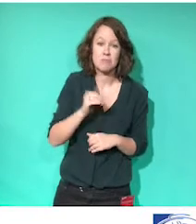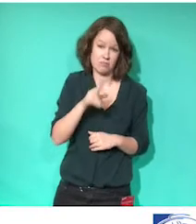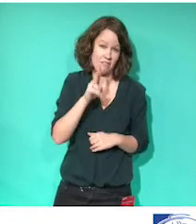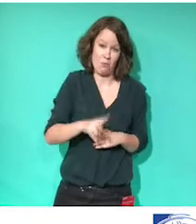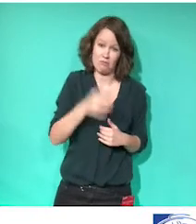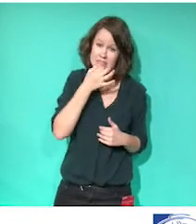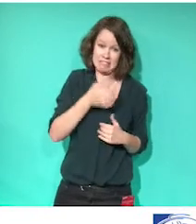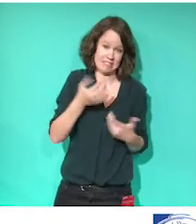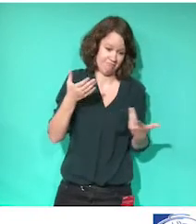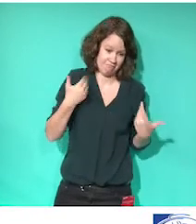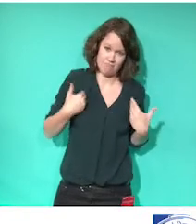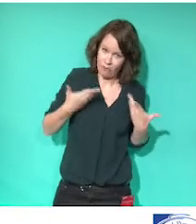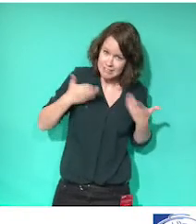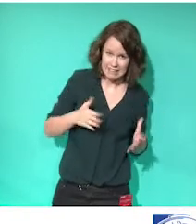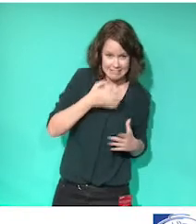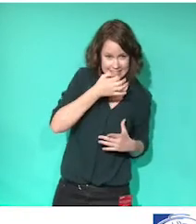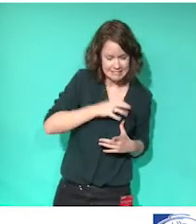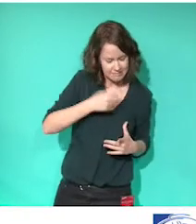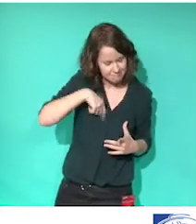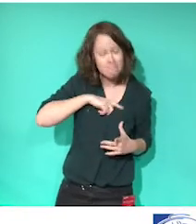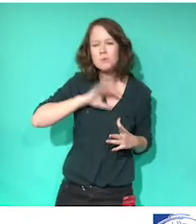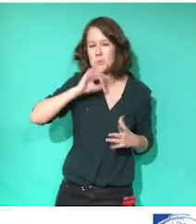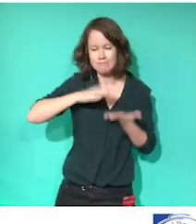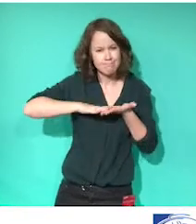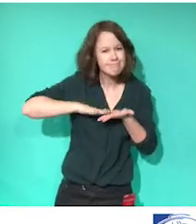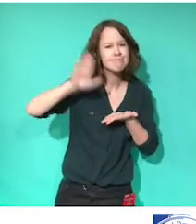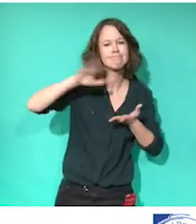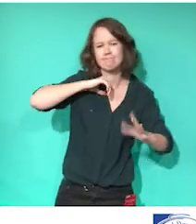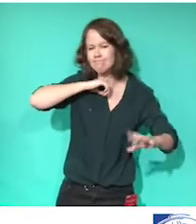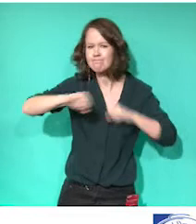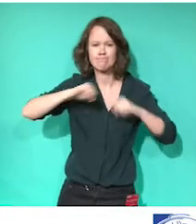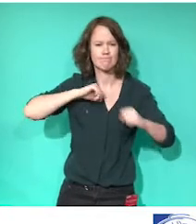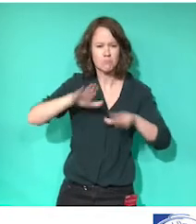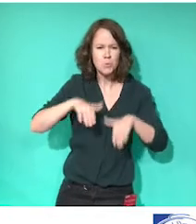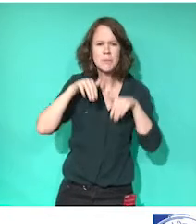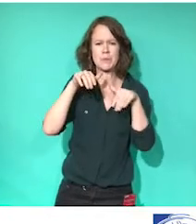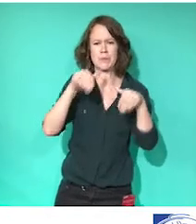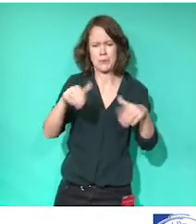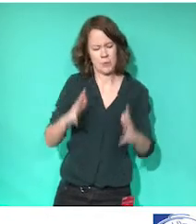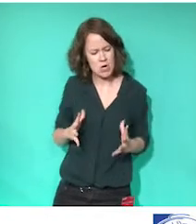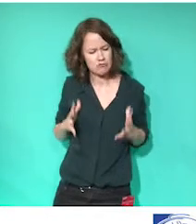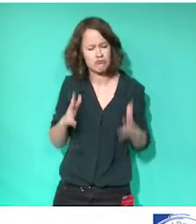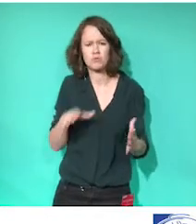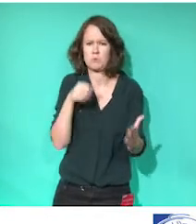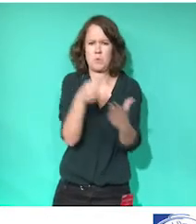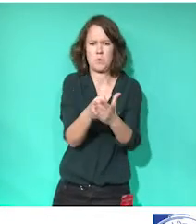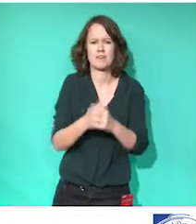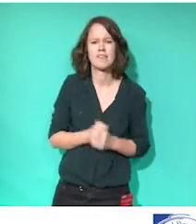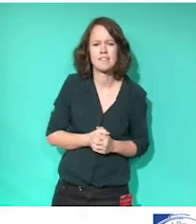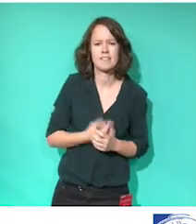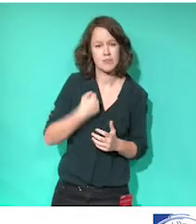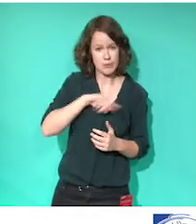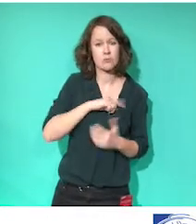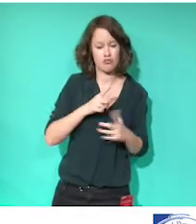fait formel et solennel que nous allons nous engager à continuer cette mobilisation. Nous avons déjà décidé